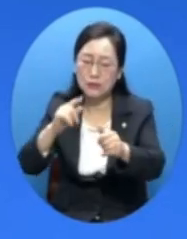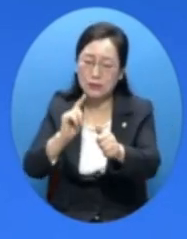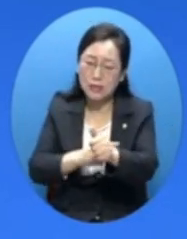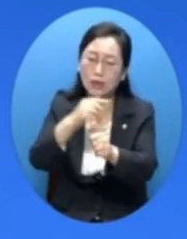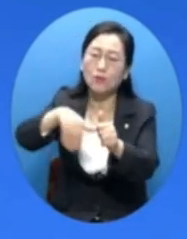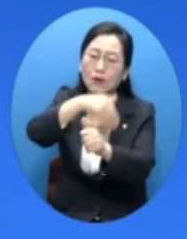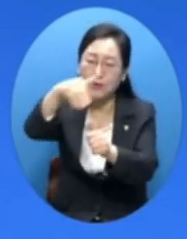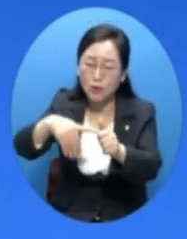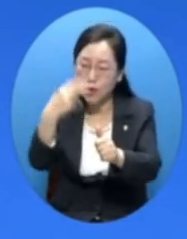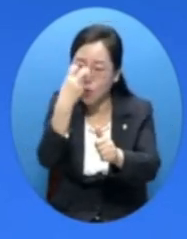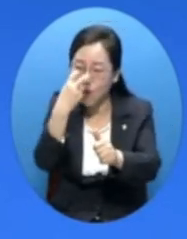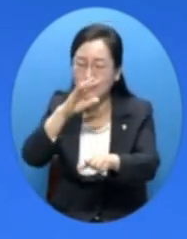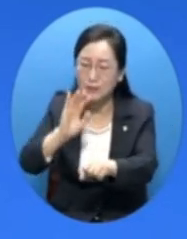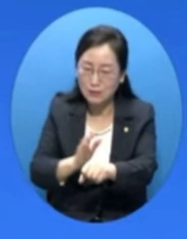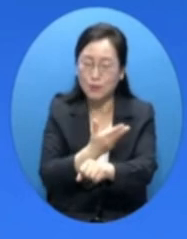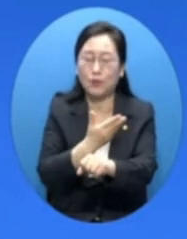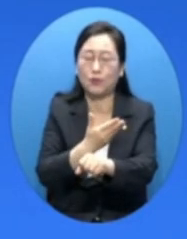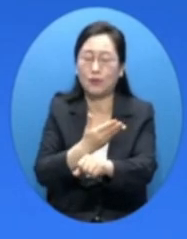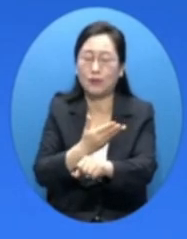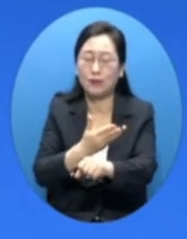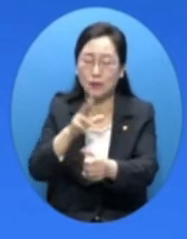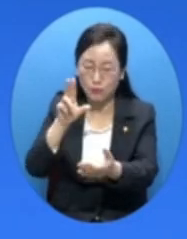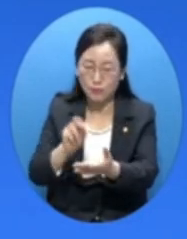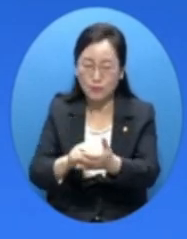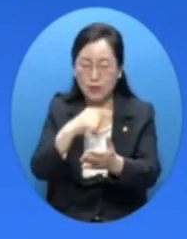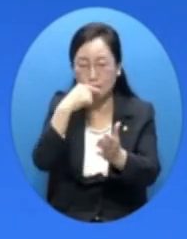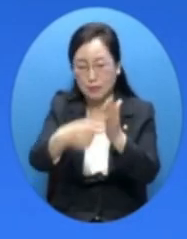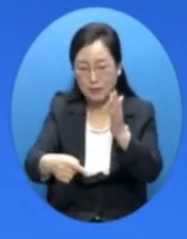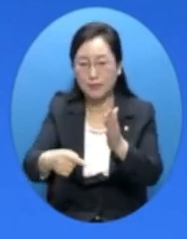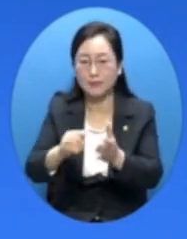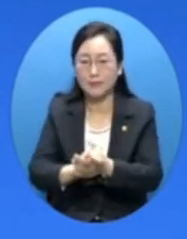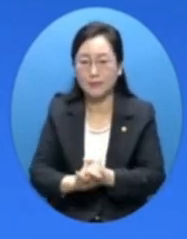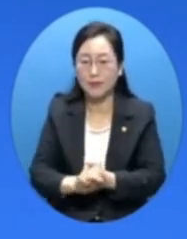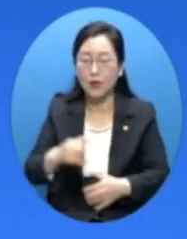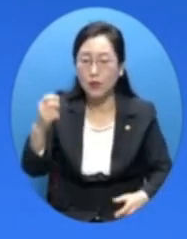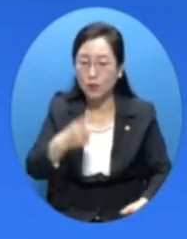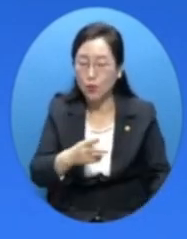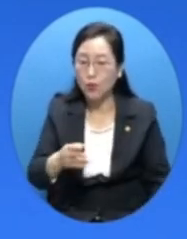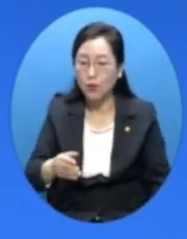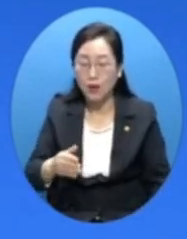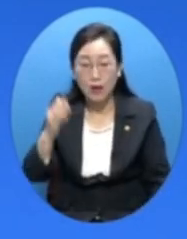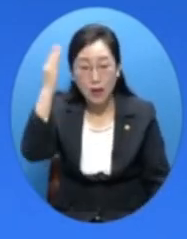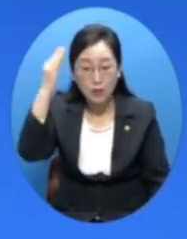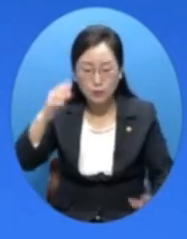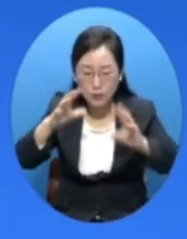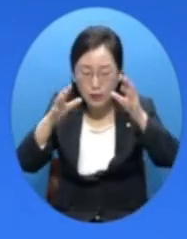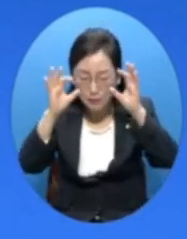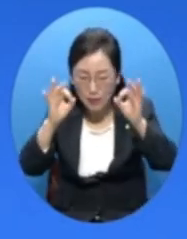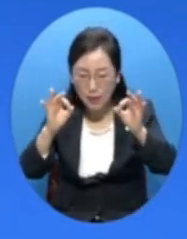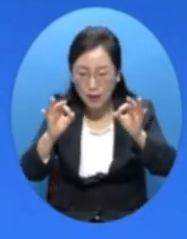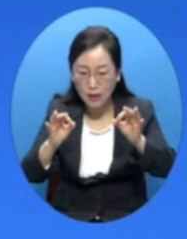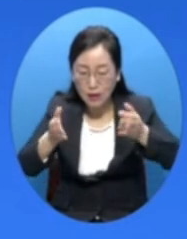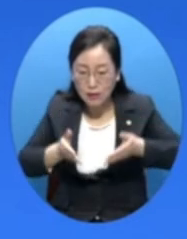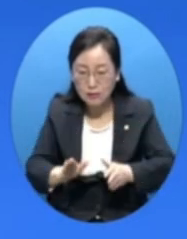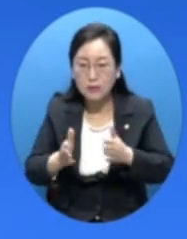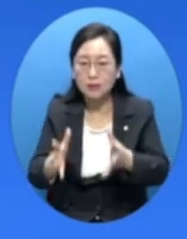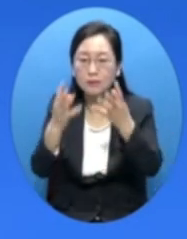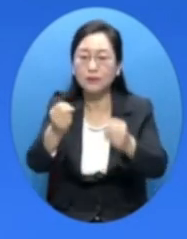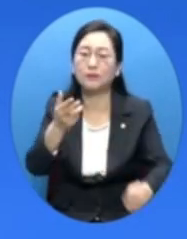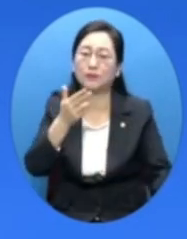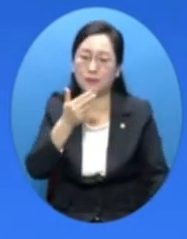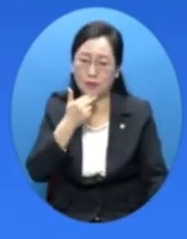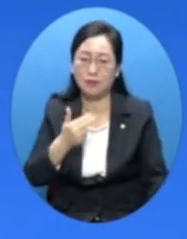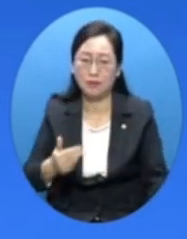못해서 온 그러한 재앙인 것입니다. 뿐만 아니라 우리나라는 지금 저출산이라고 하는 인구 절벽의 문제에 부딪혀